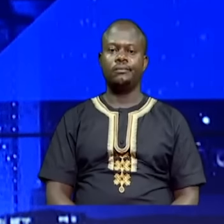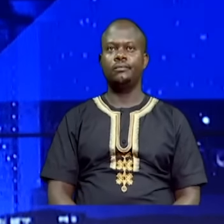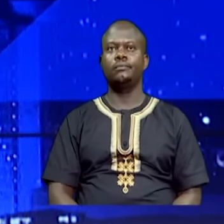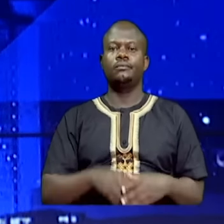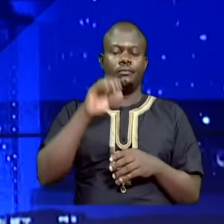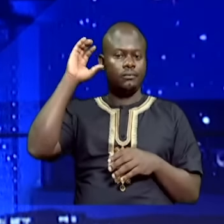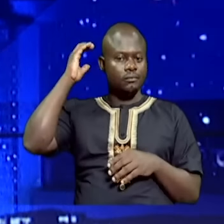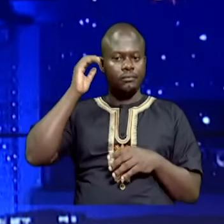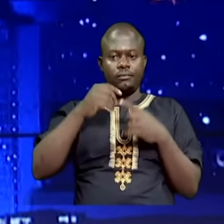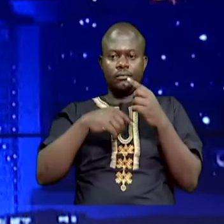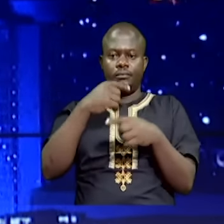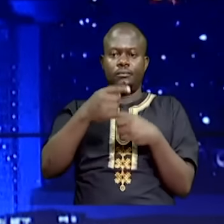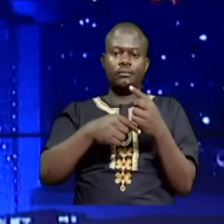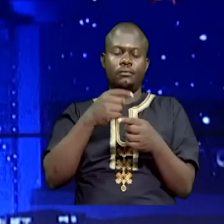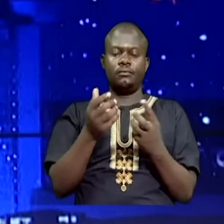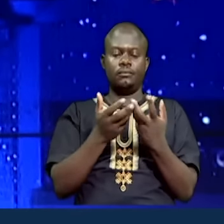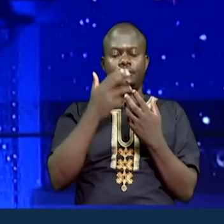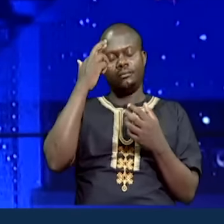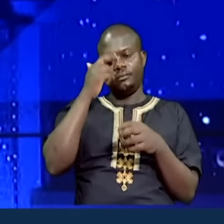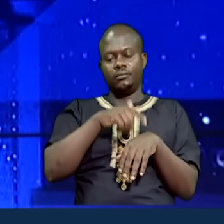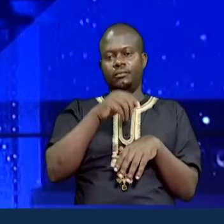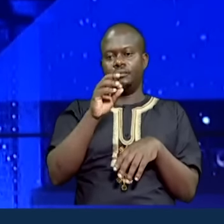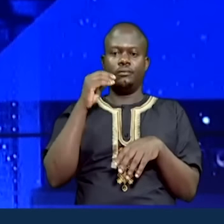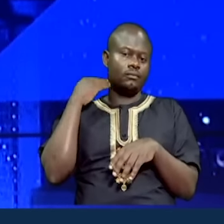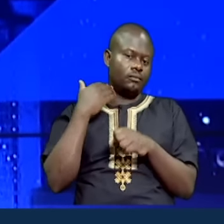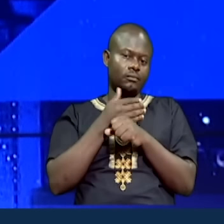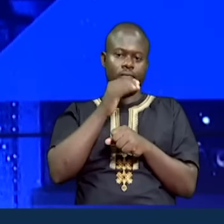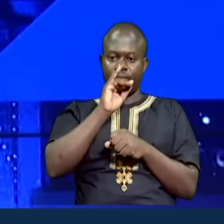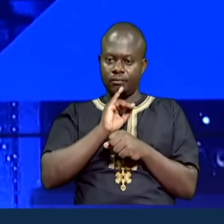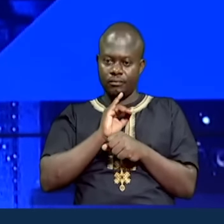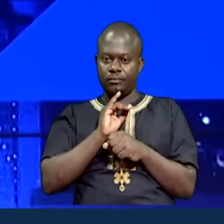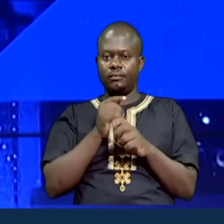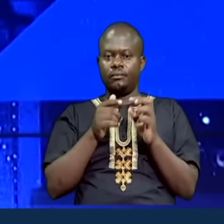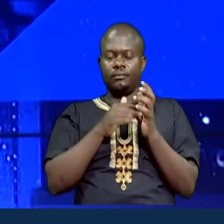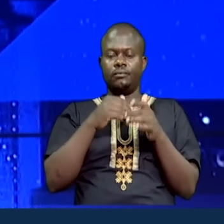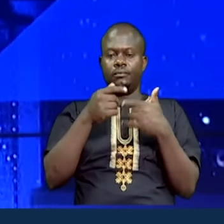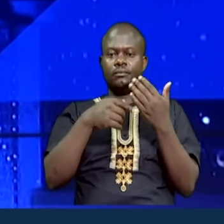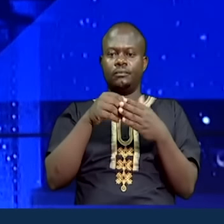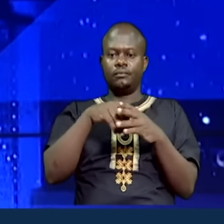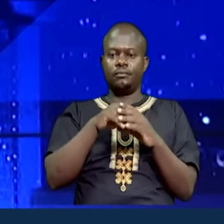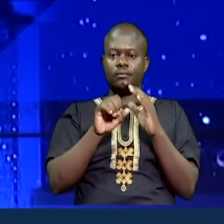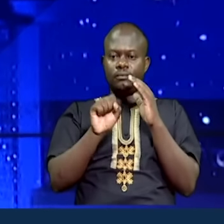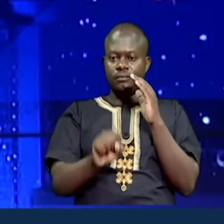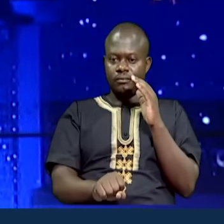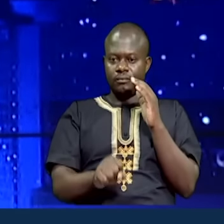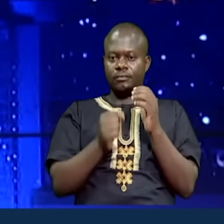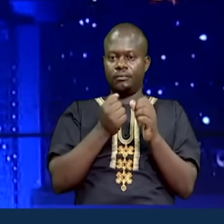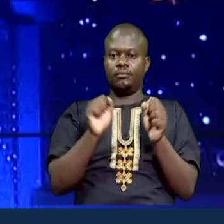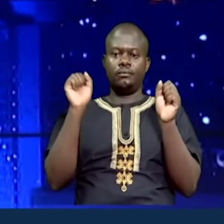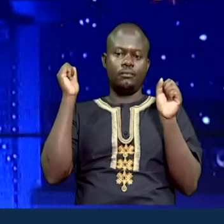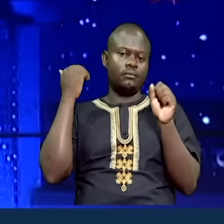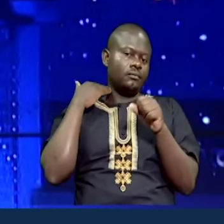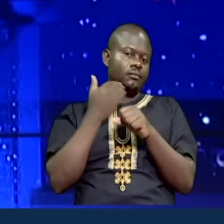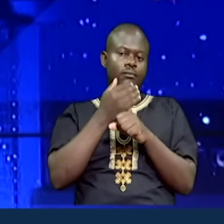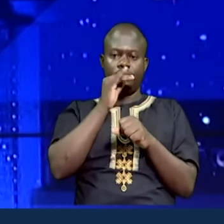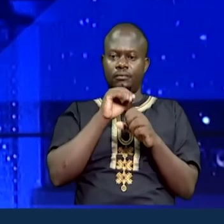Makuru tuyakomereze kwajyanye no kwibuka ku nshuro 30 Jenoside yakorewe Abatutsi. N'ubundi kandi tugume mu Majyepfo, abarokotse Jenoside